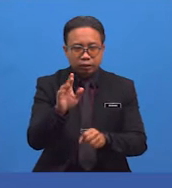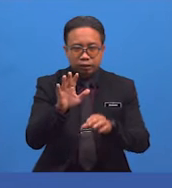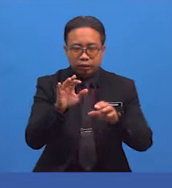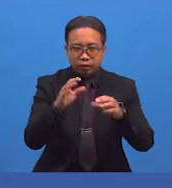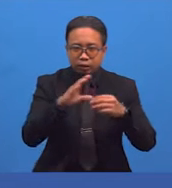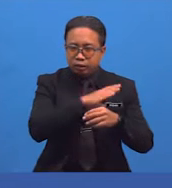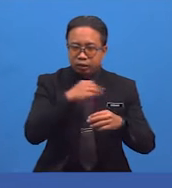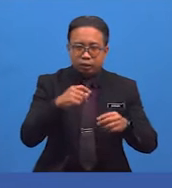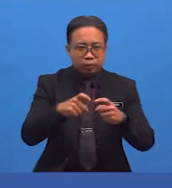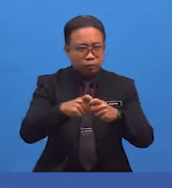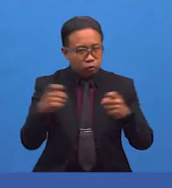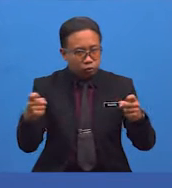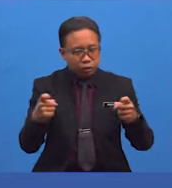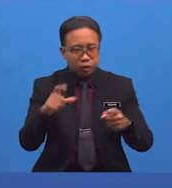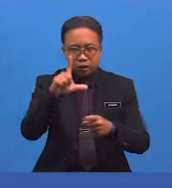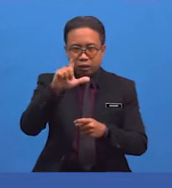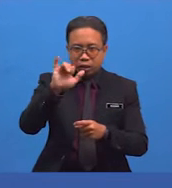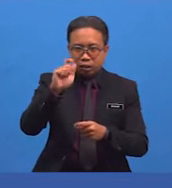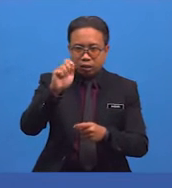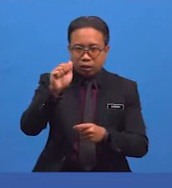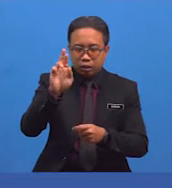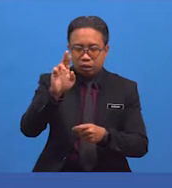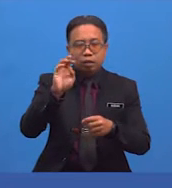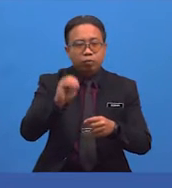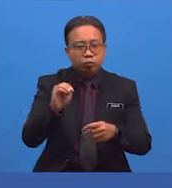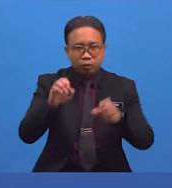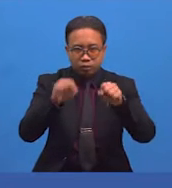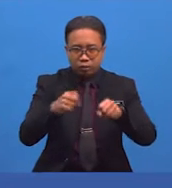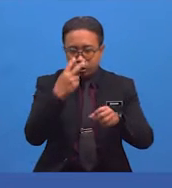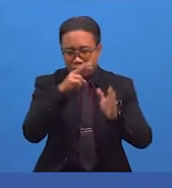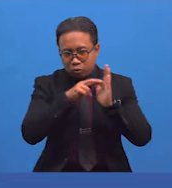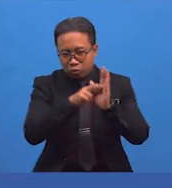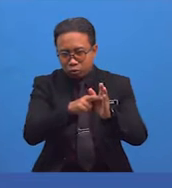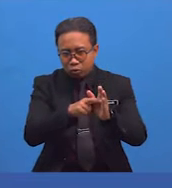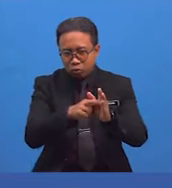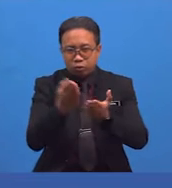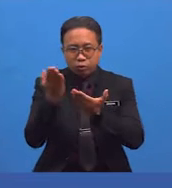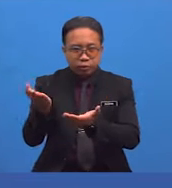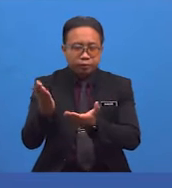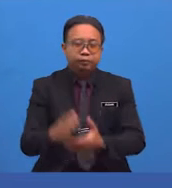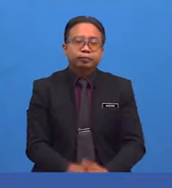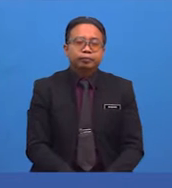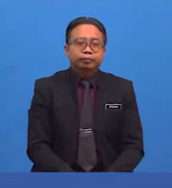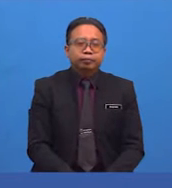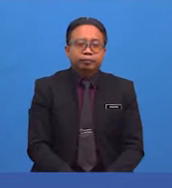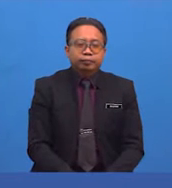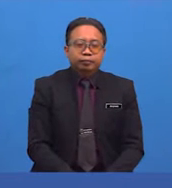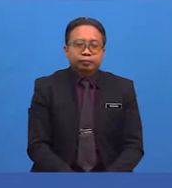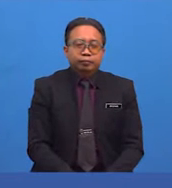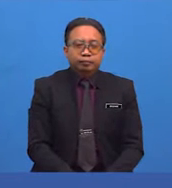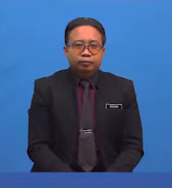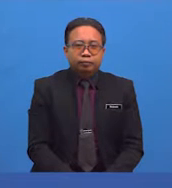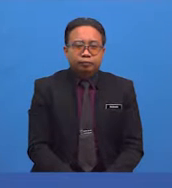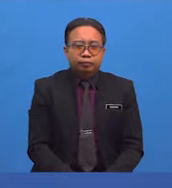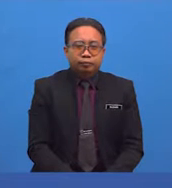dan memutuskan litar. Murid-murid boleh rujuk paparan yang disertakan.